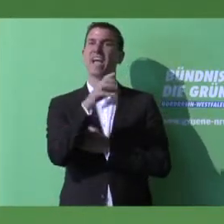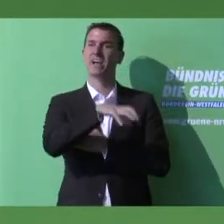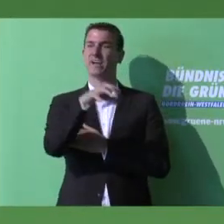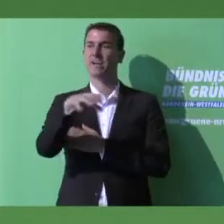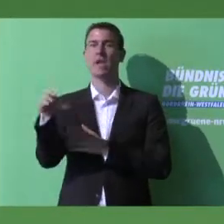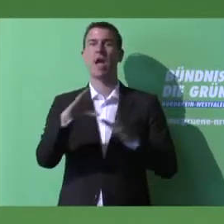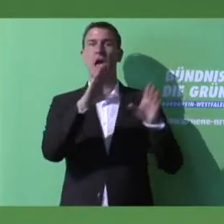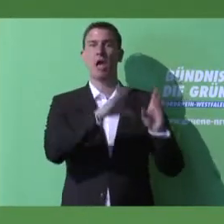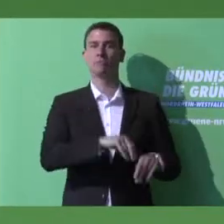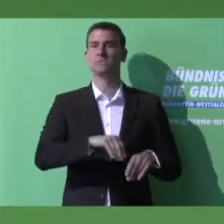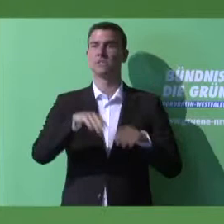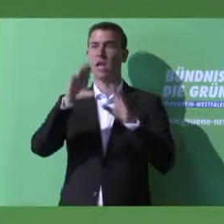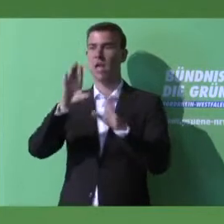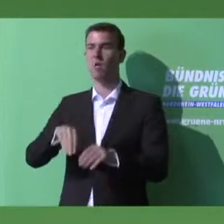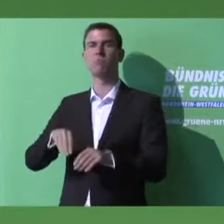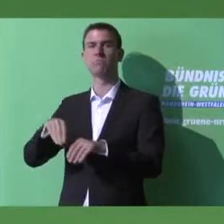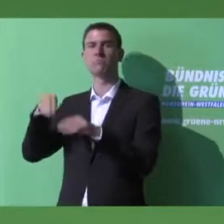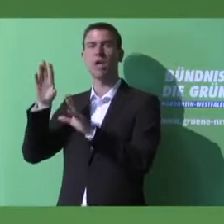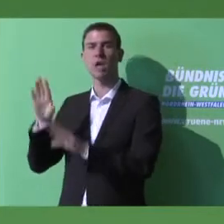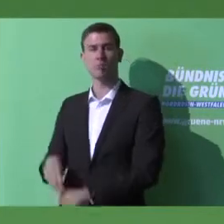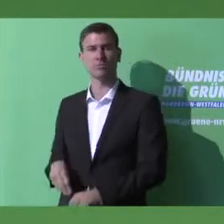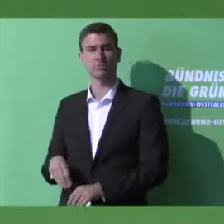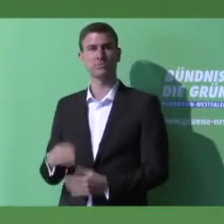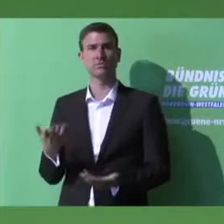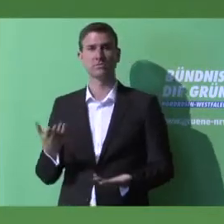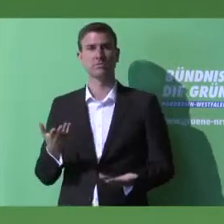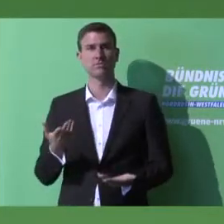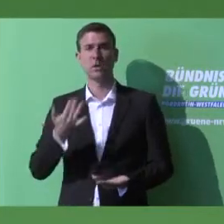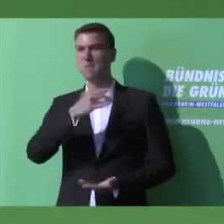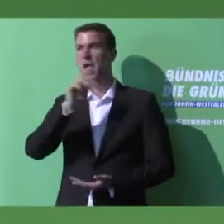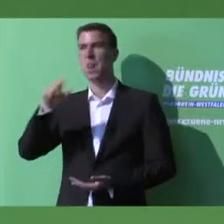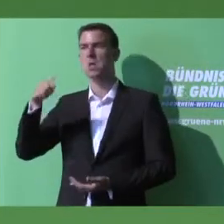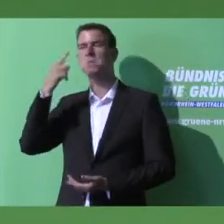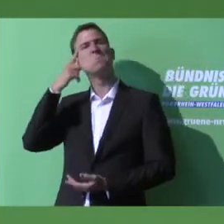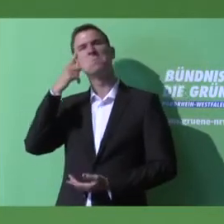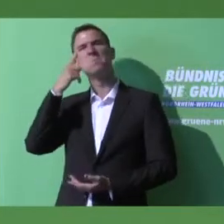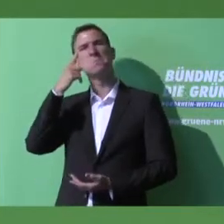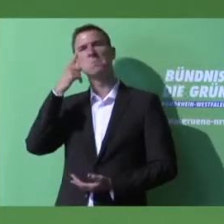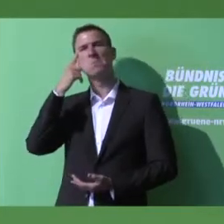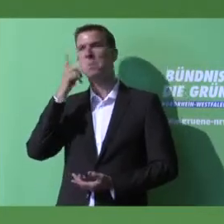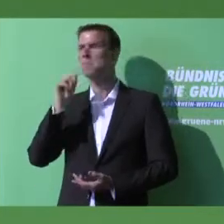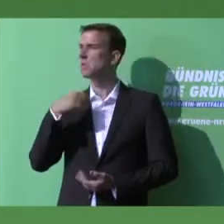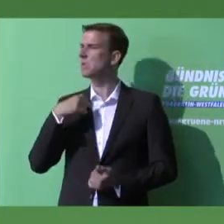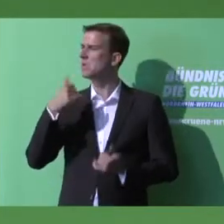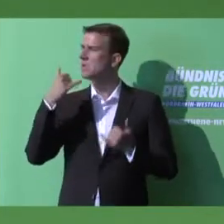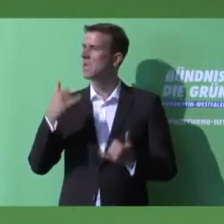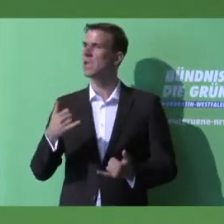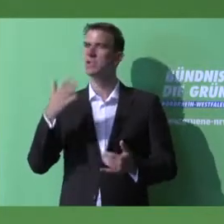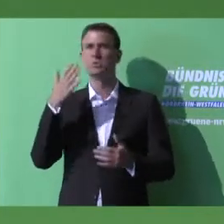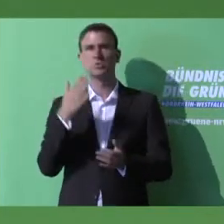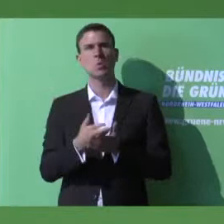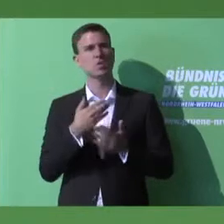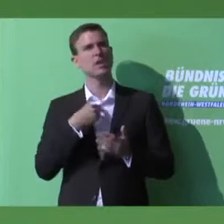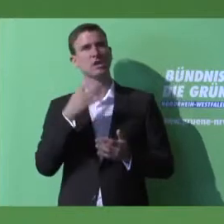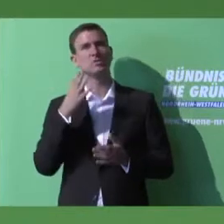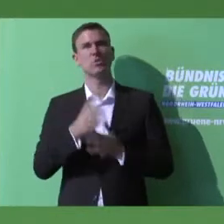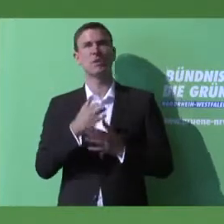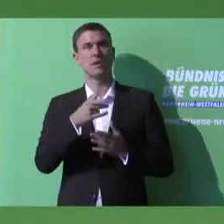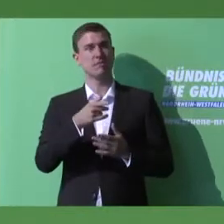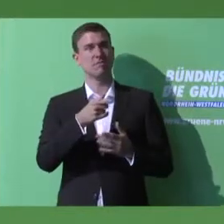werden, einige Leute meinen, wir müssten dann, wo wir schon mit dem vorhandenen Gas